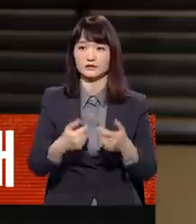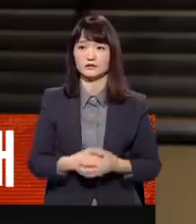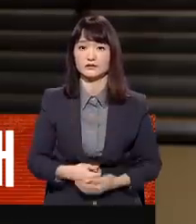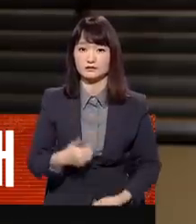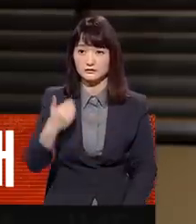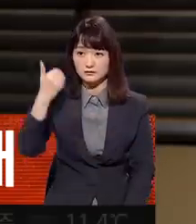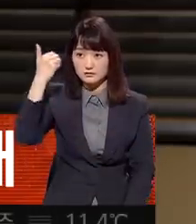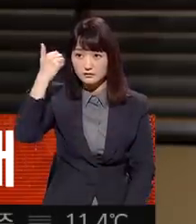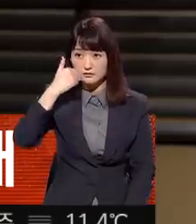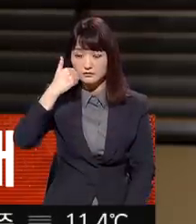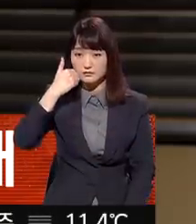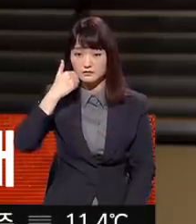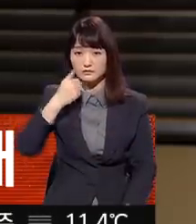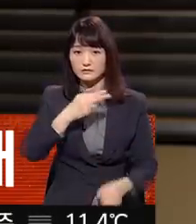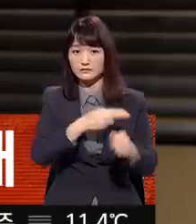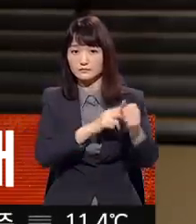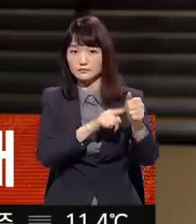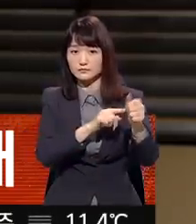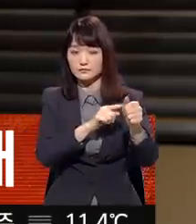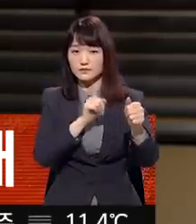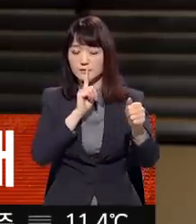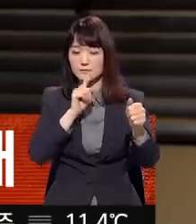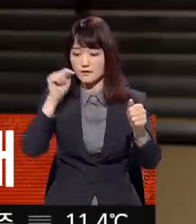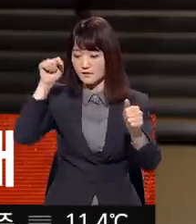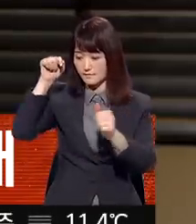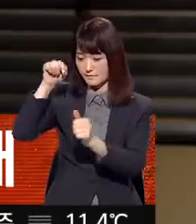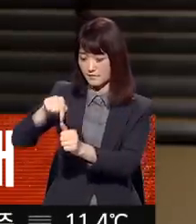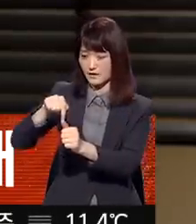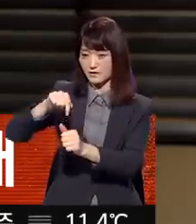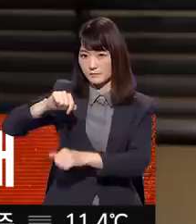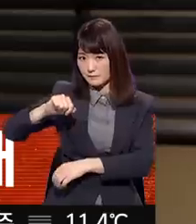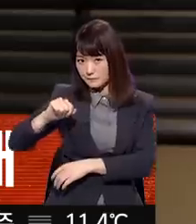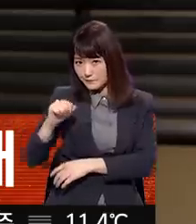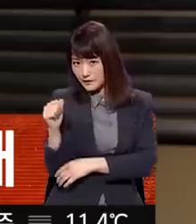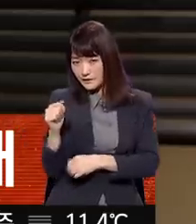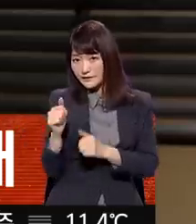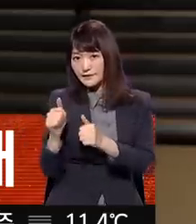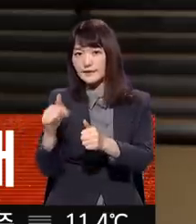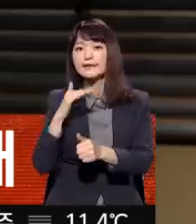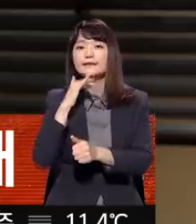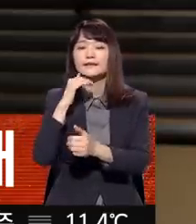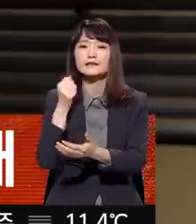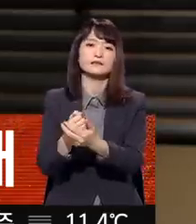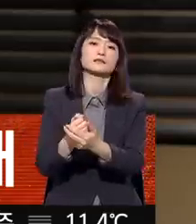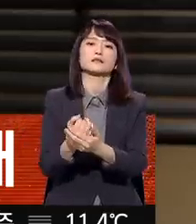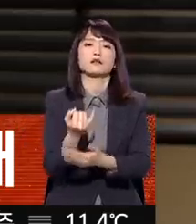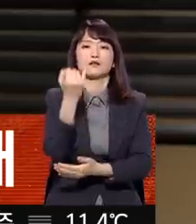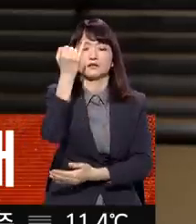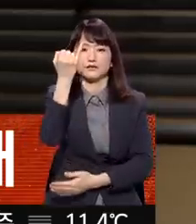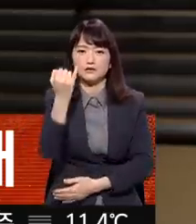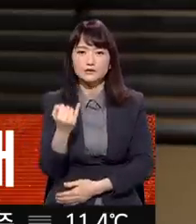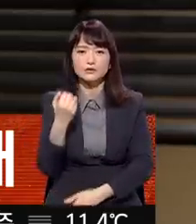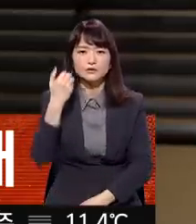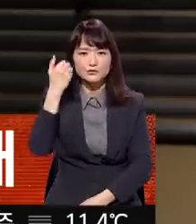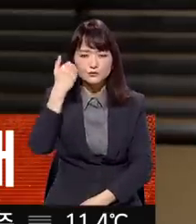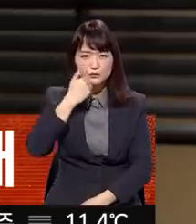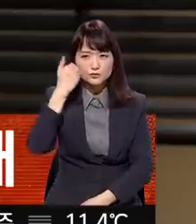누가 이 스승한테 잘 따르냐에 따라서 나이가 정해지는 겁니다. 그래서 언니, 동생이 누가